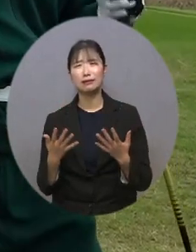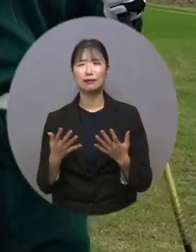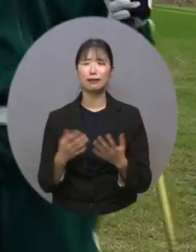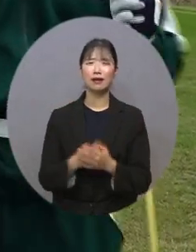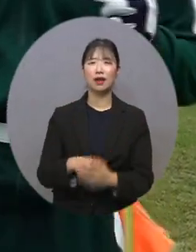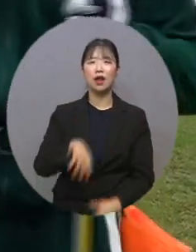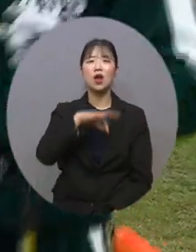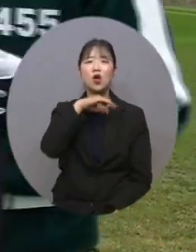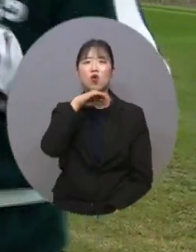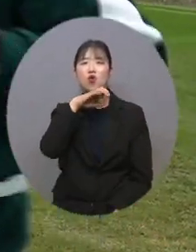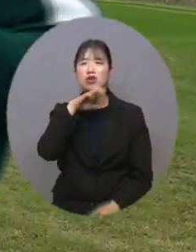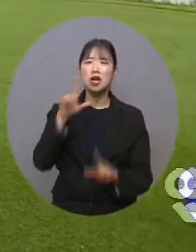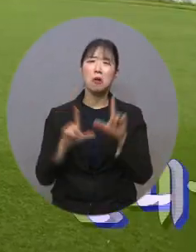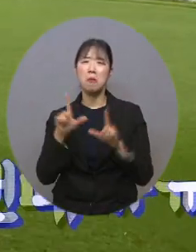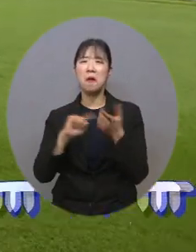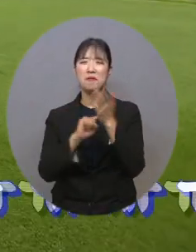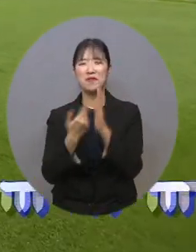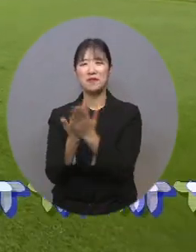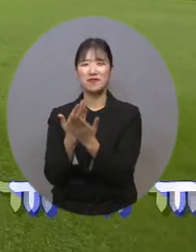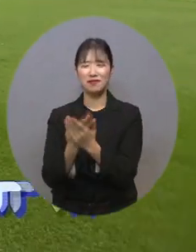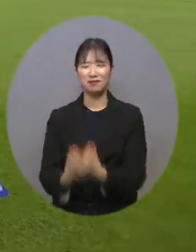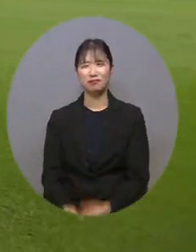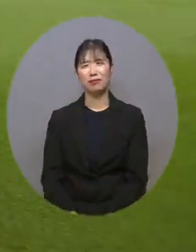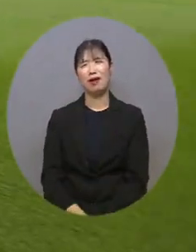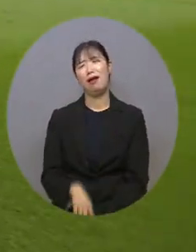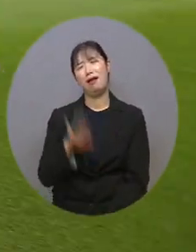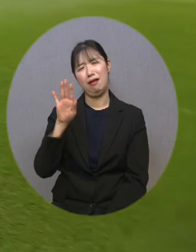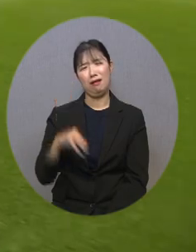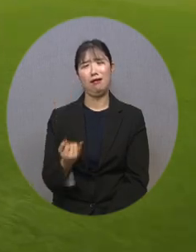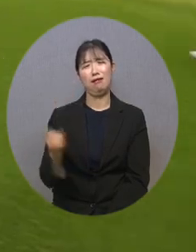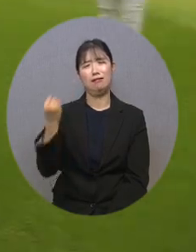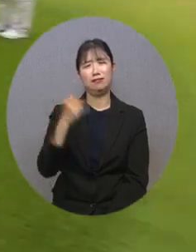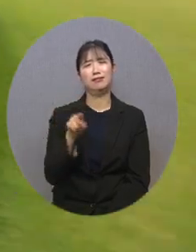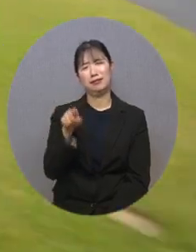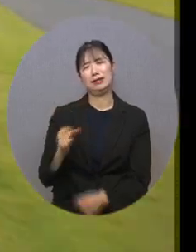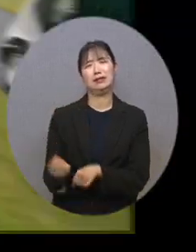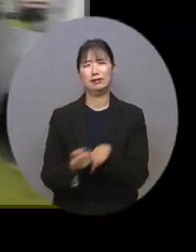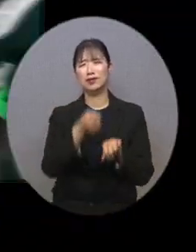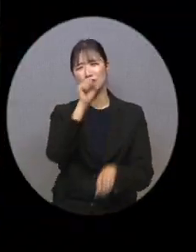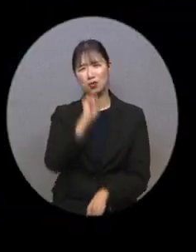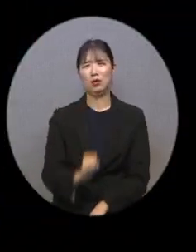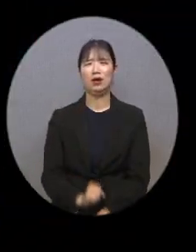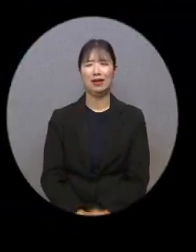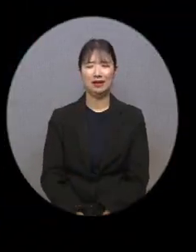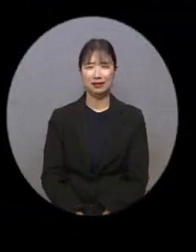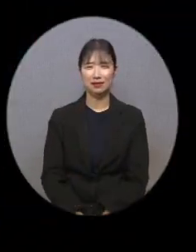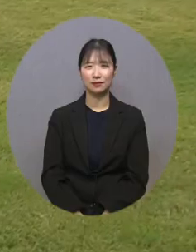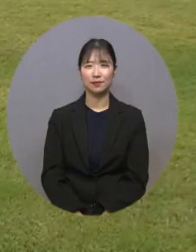오징어 이모티콘도 보내드려요. 오징어 이모티콘. 언니 어떡해, 언니가 괜찮았어.